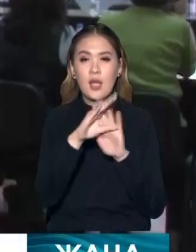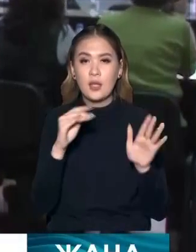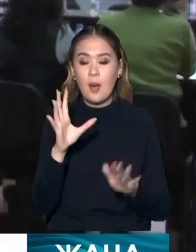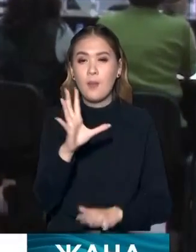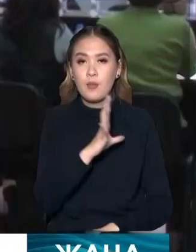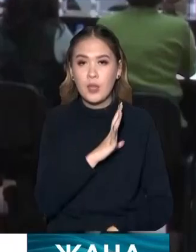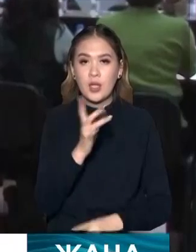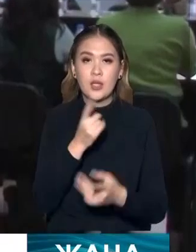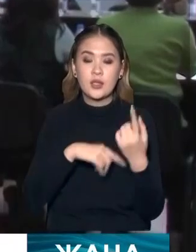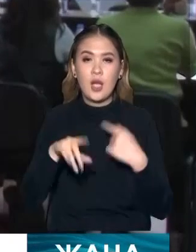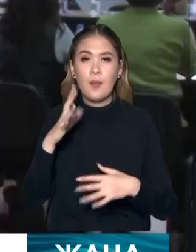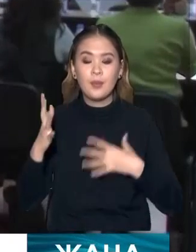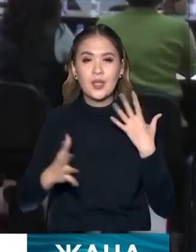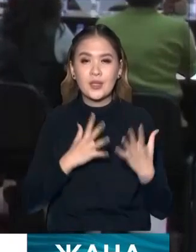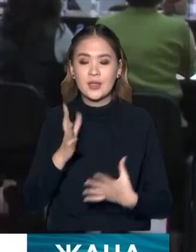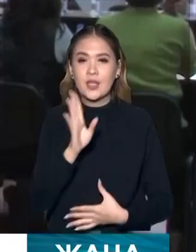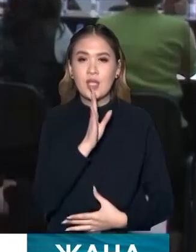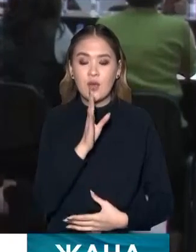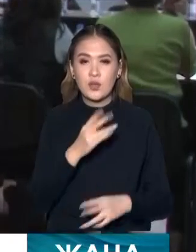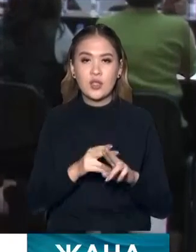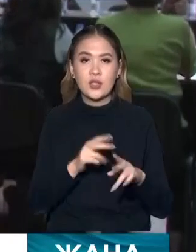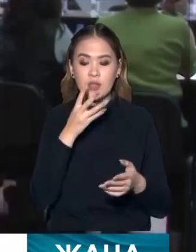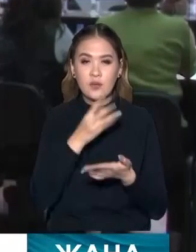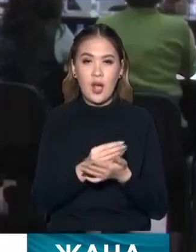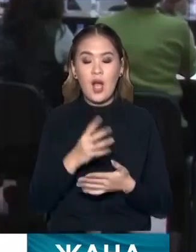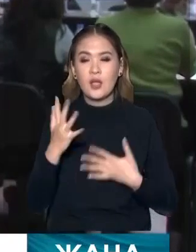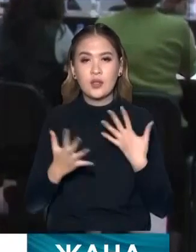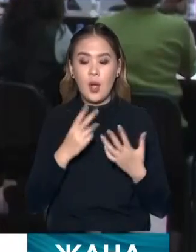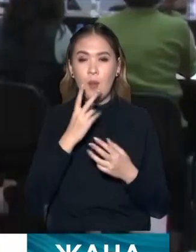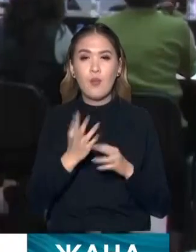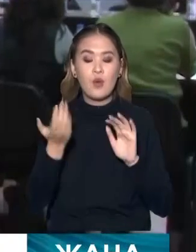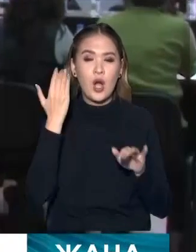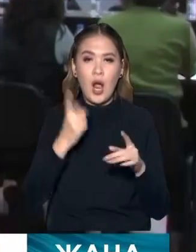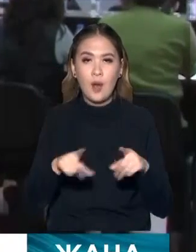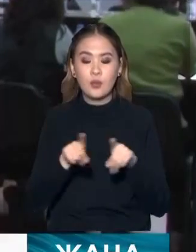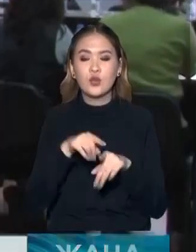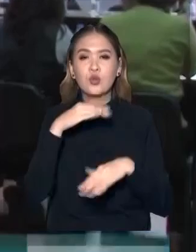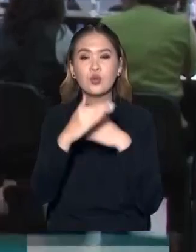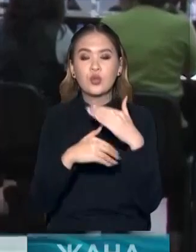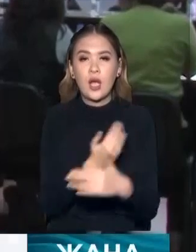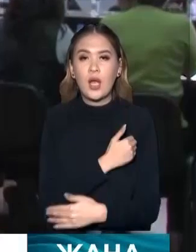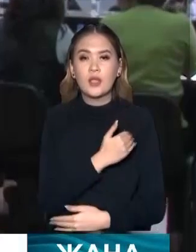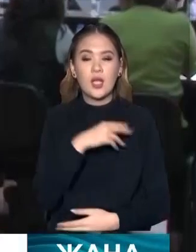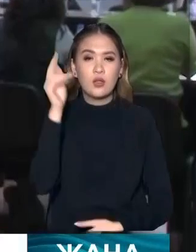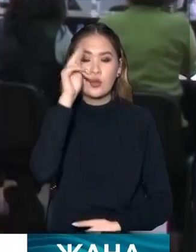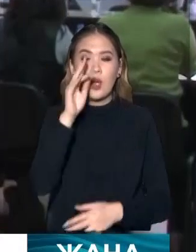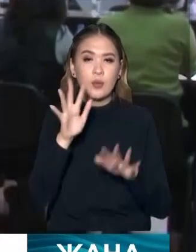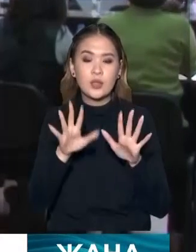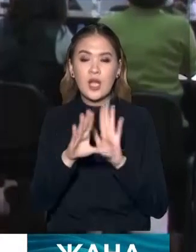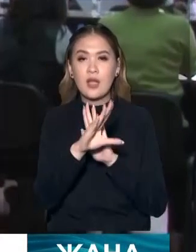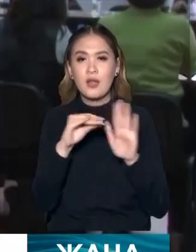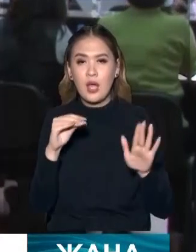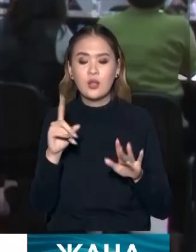Бәрі өңірдегі ең белсенді бикештер. Олар өздерінің қарым-қабілеттерін бұрынғыдан да шыңдай түскісі келеді. Сабақ барысында олардың таңдау